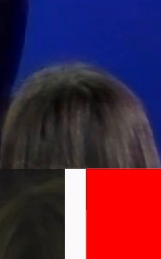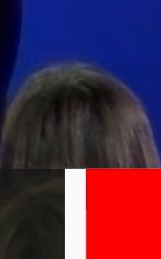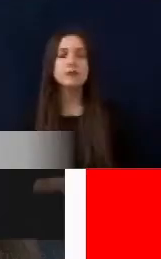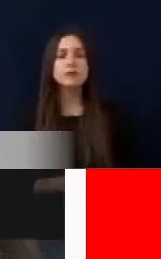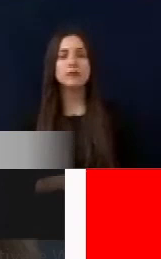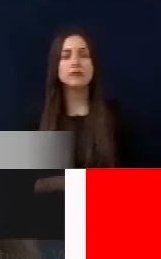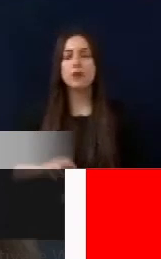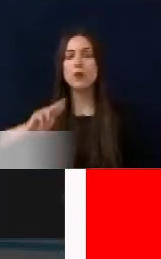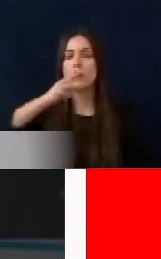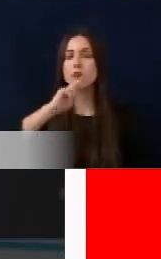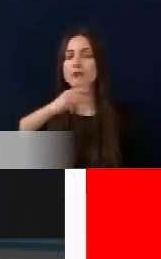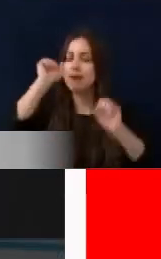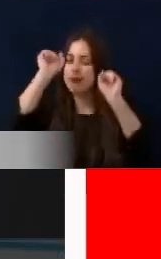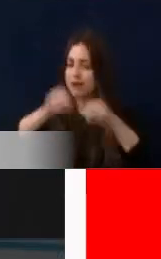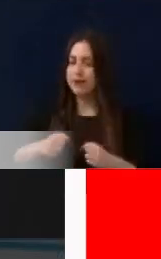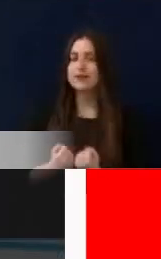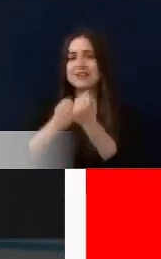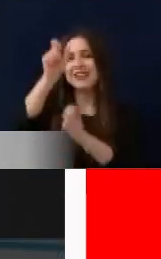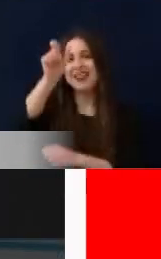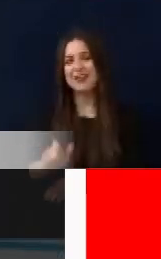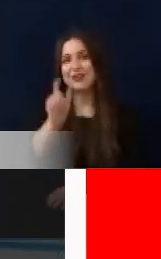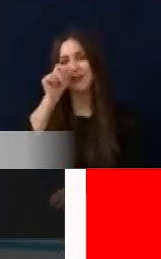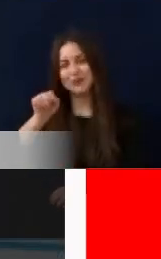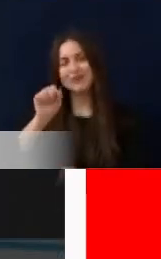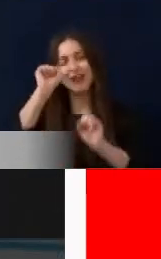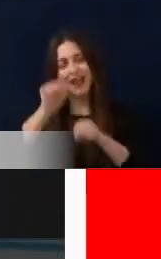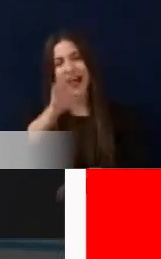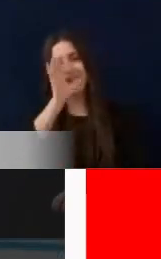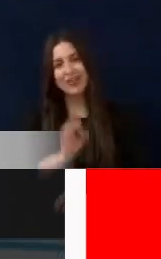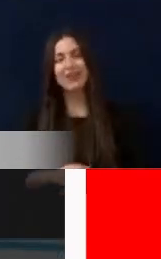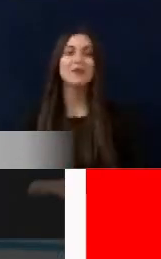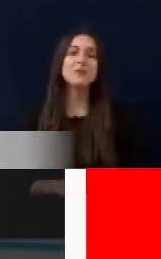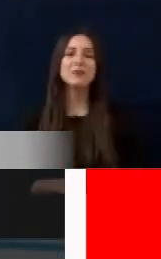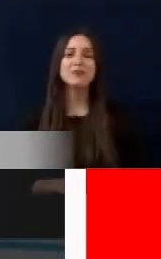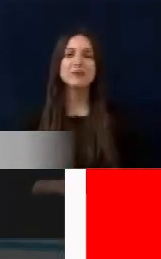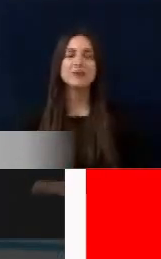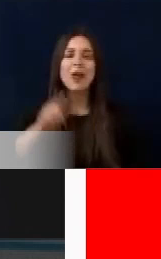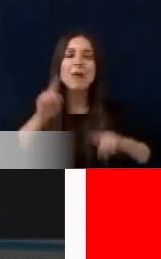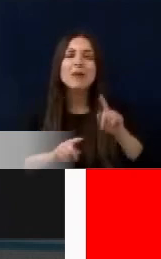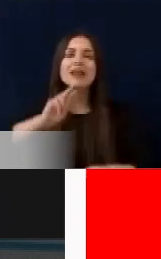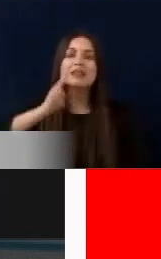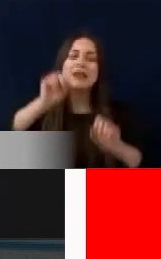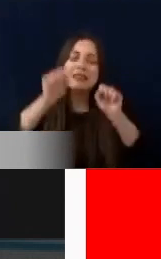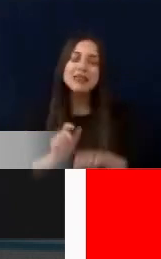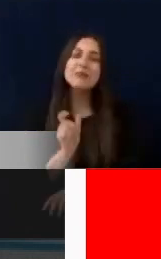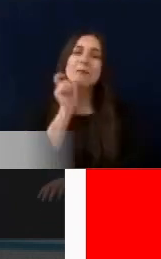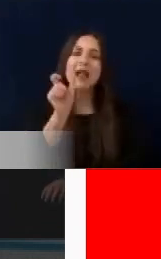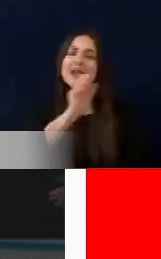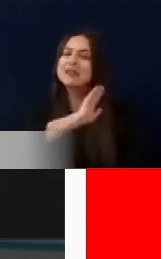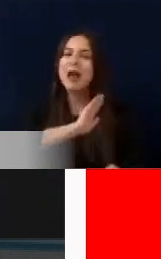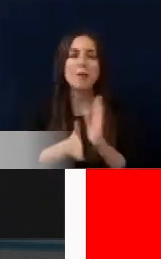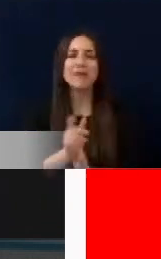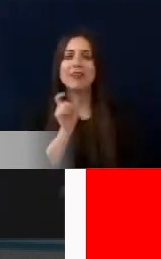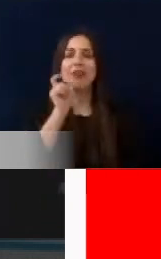εθνικών εκλογών. Ναι, ευχαριστώ. Είναι ορισμένες απαντήσεις οι οποίες είναι μονοσύλλαβες. Έχω πολύ